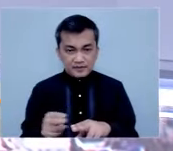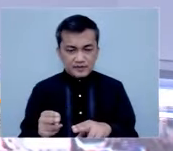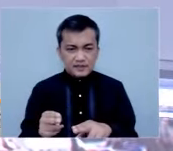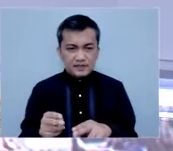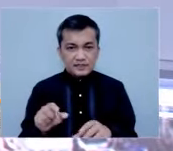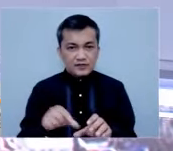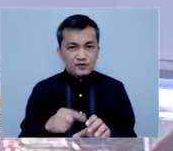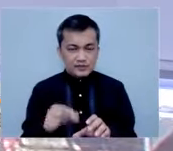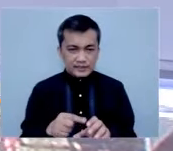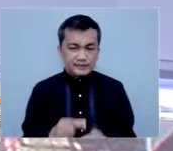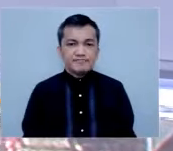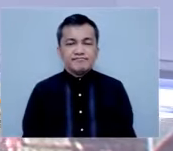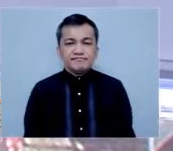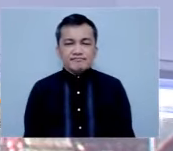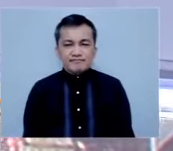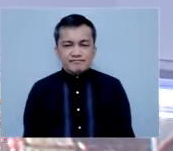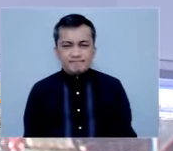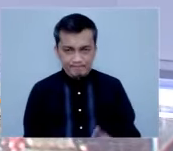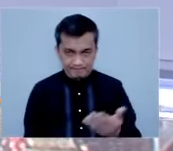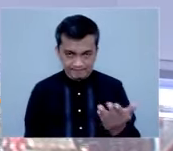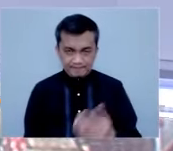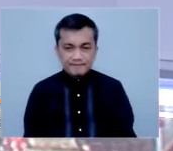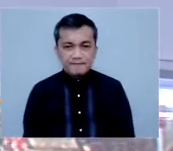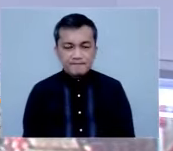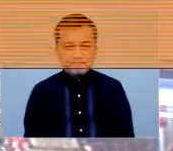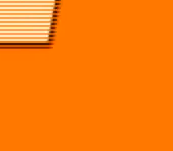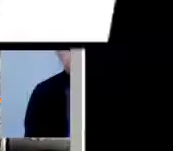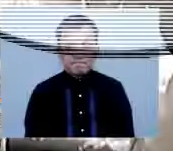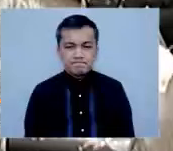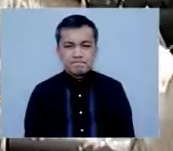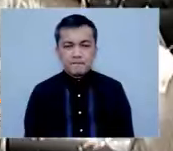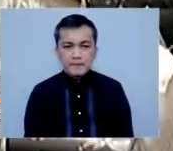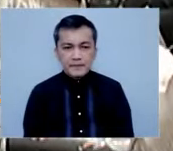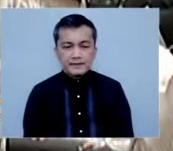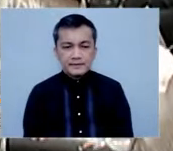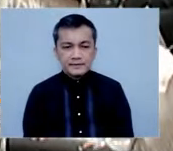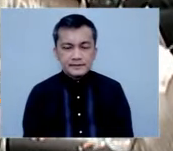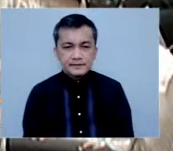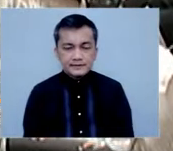grocery. Nasa frontline ng balitang yan, si Marian Enriquez.